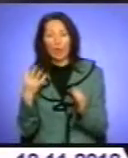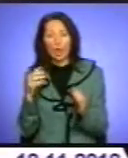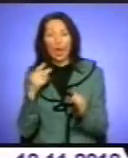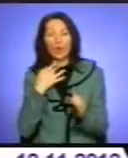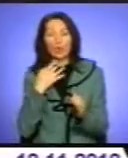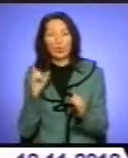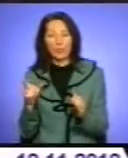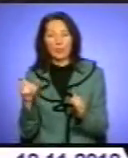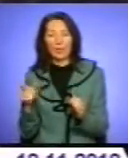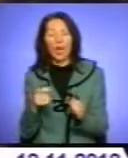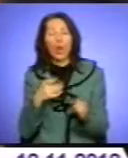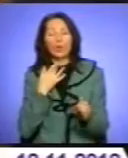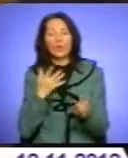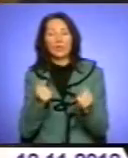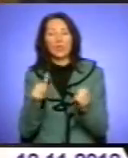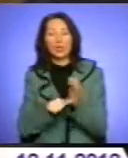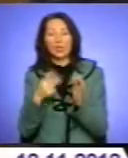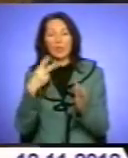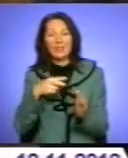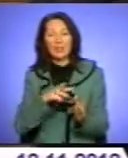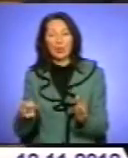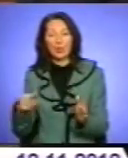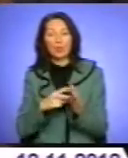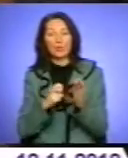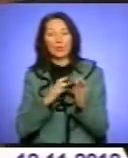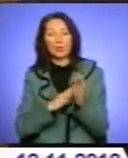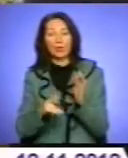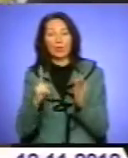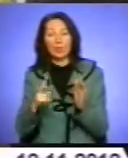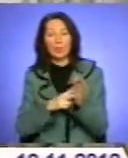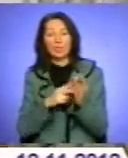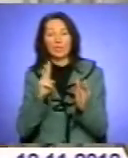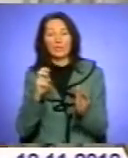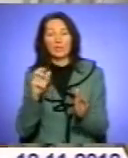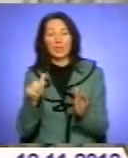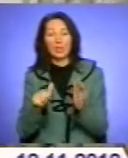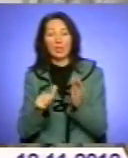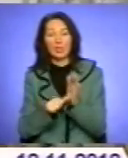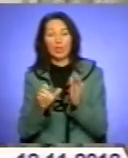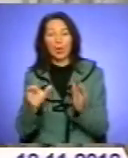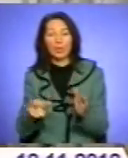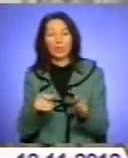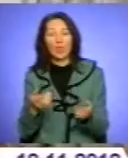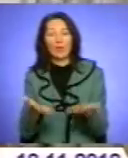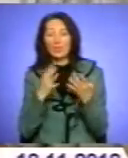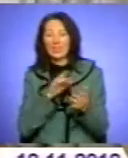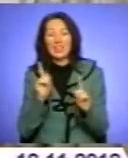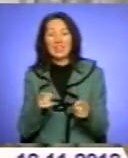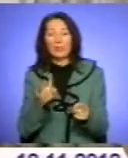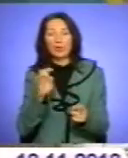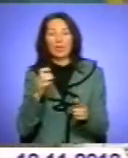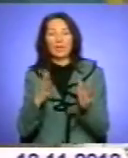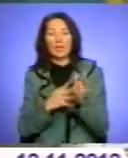взяло участь 20 мільйонів 797 206 осіб. Визнано недійсними 409 тисяч